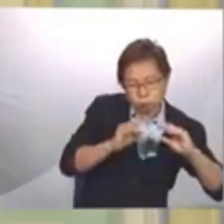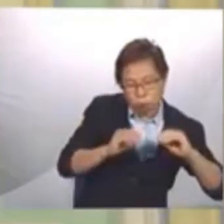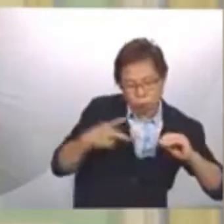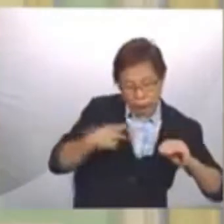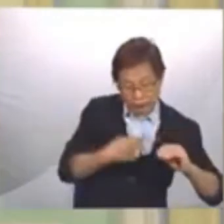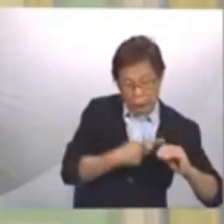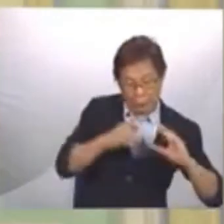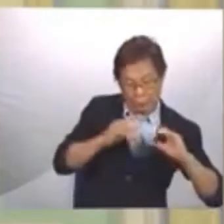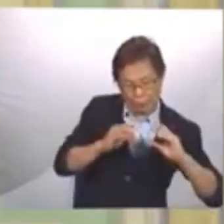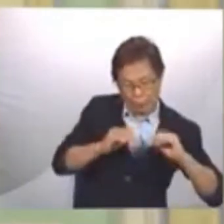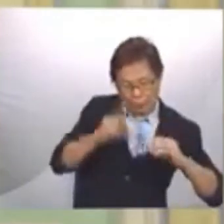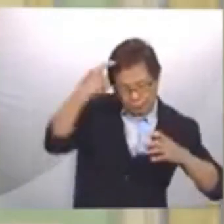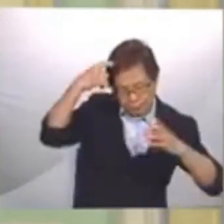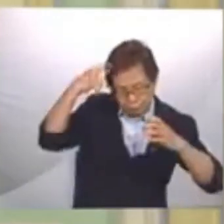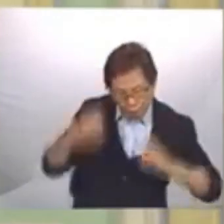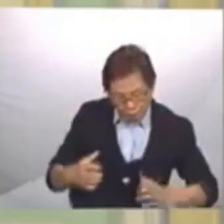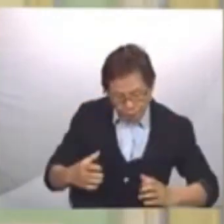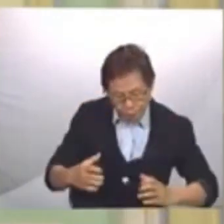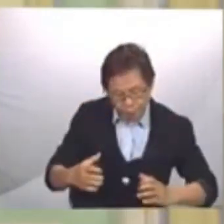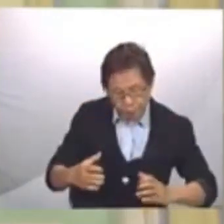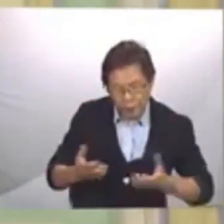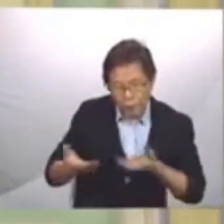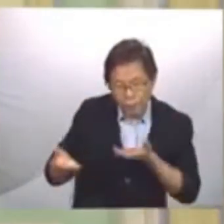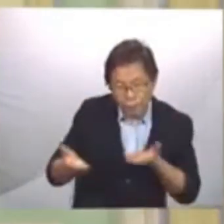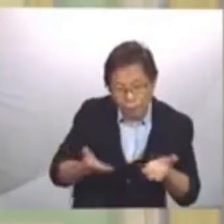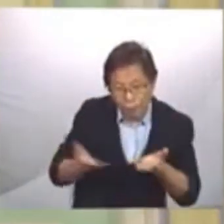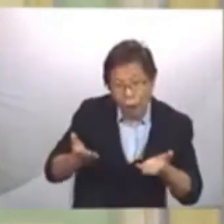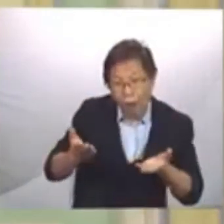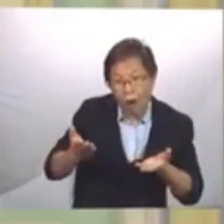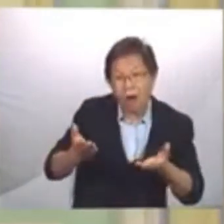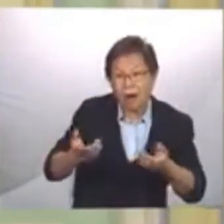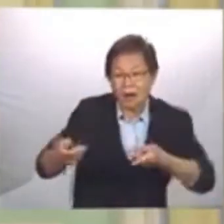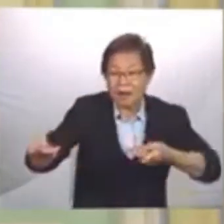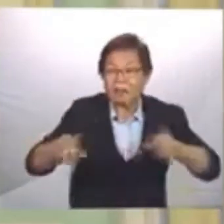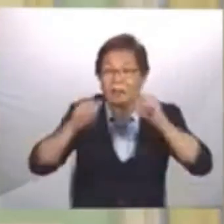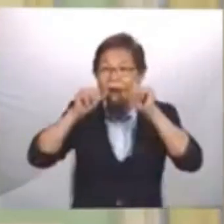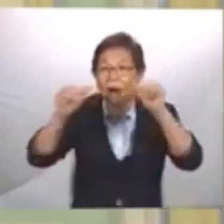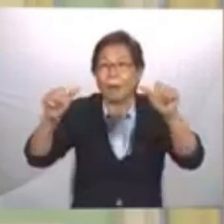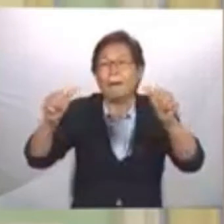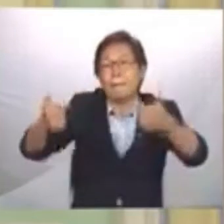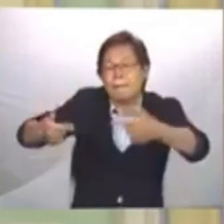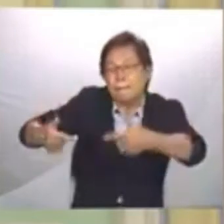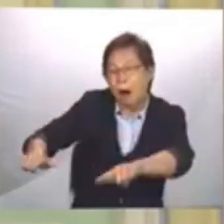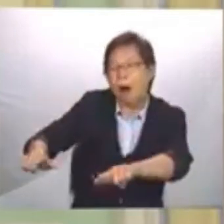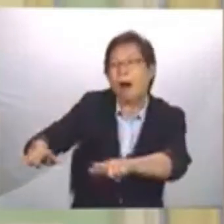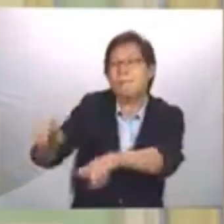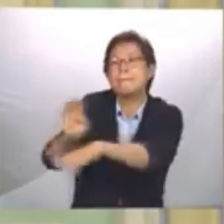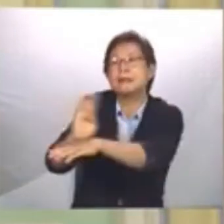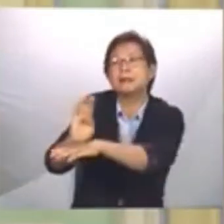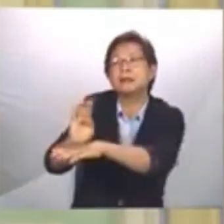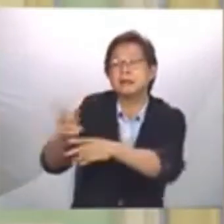menetapkan bahawa perkhidmatan kenderaan awam hanya dibenarkan beroperasi